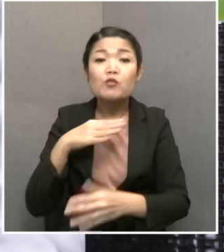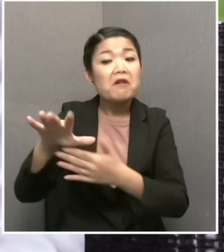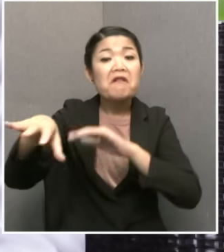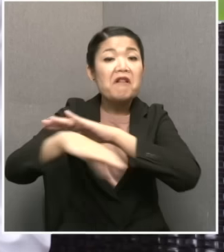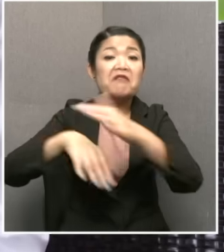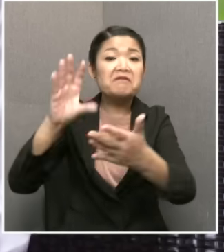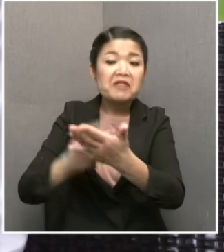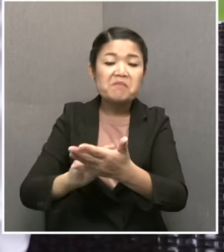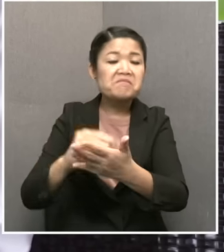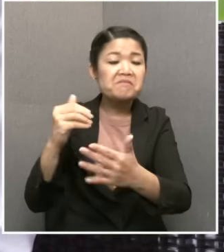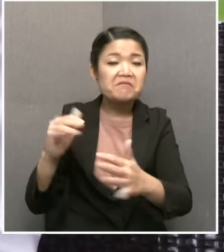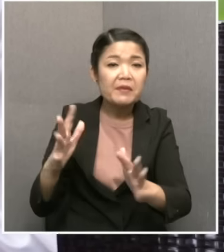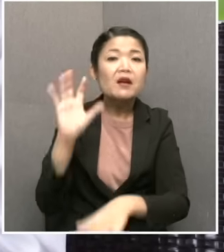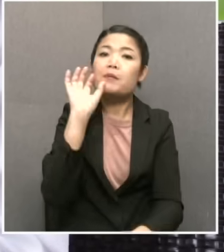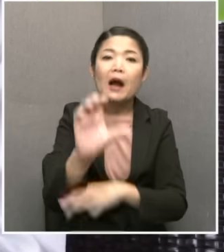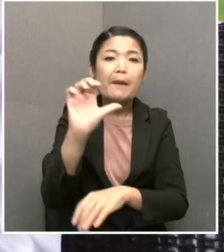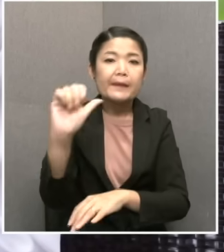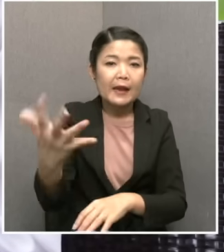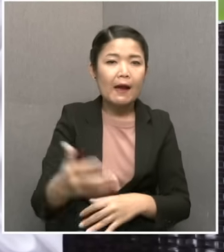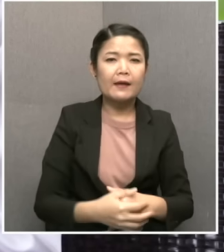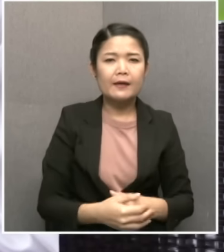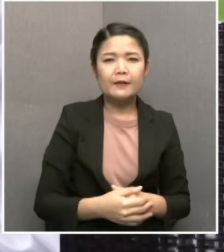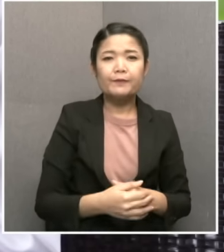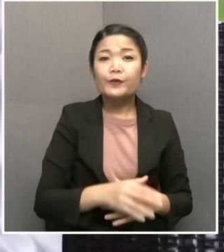ผูกมาได้ลำบากนอกรอบเนี่ยบางทีถ้ามีภาคธุรกิจ